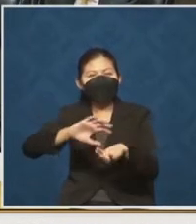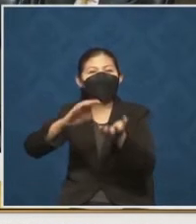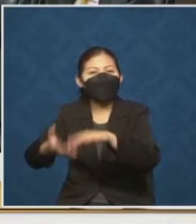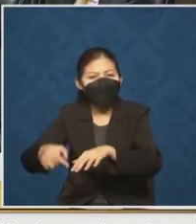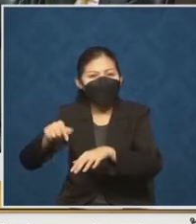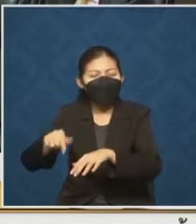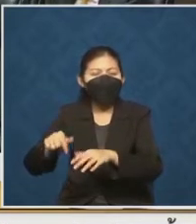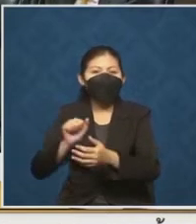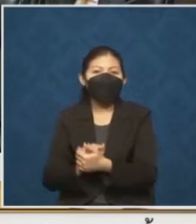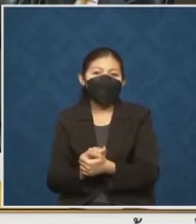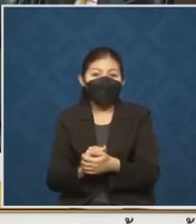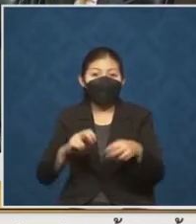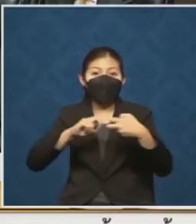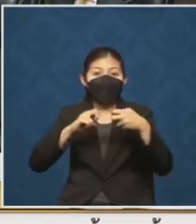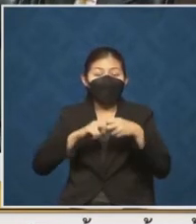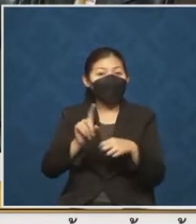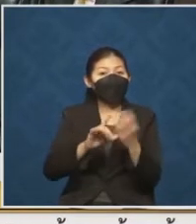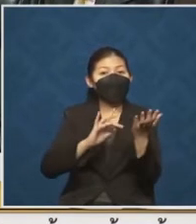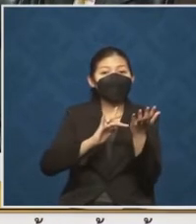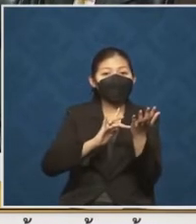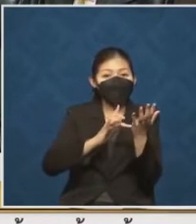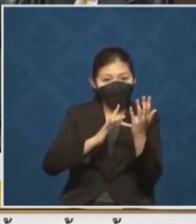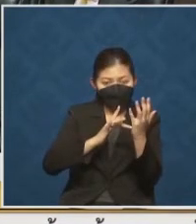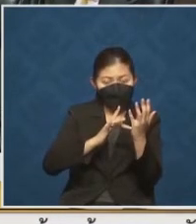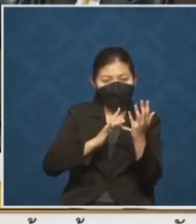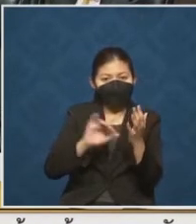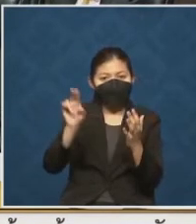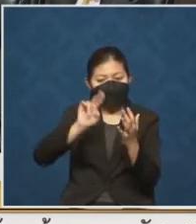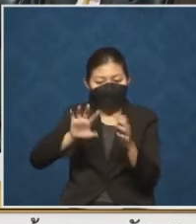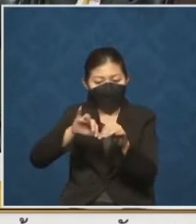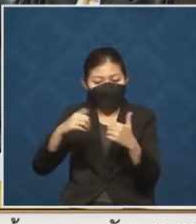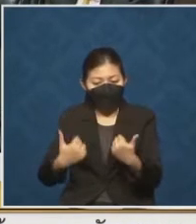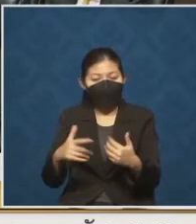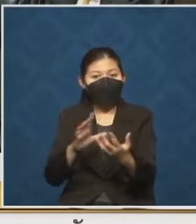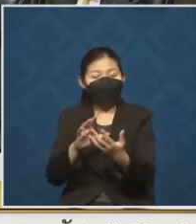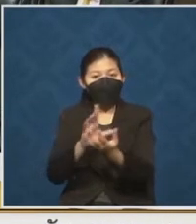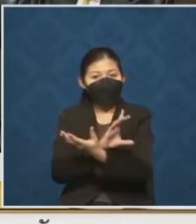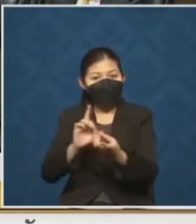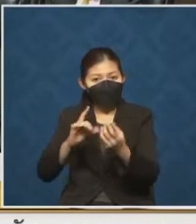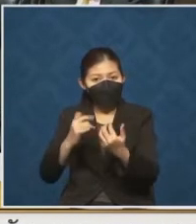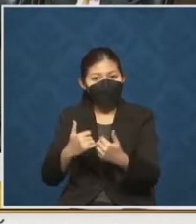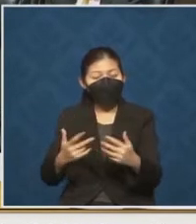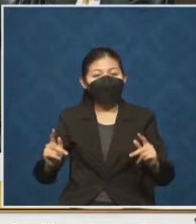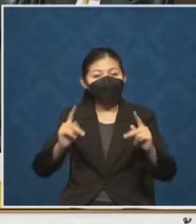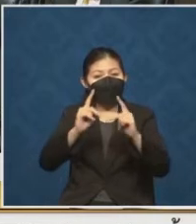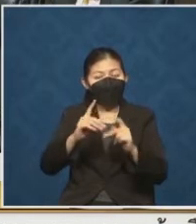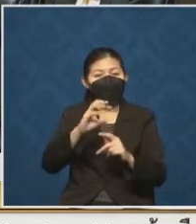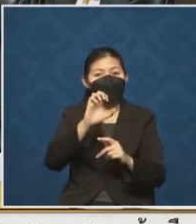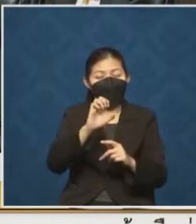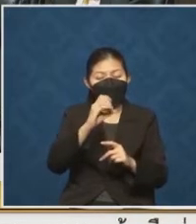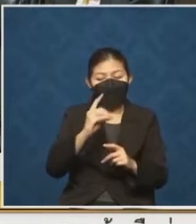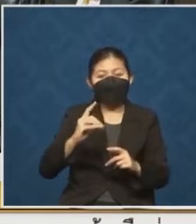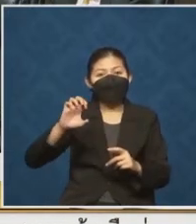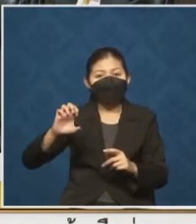รายละเอียดนำมาสู่ปัญหาเรื่องของสิ่งแวดล้อมทบที่เกิดจากการบริหารงาน